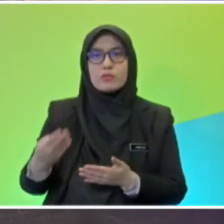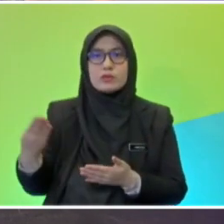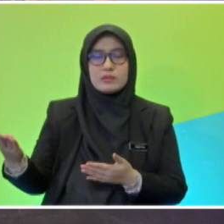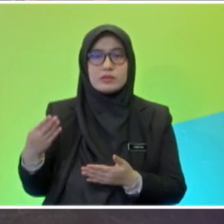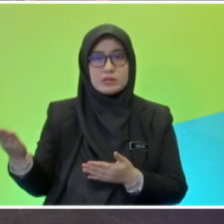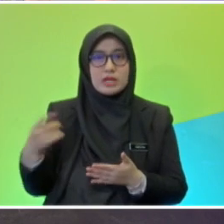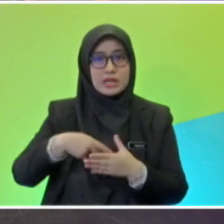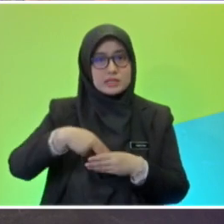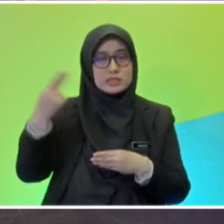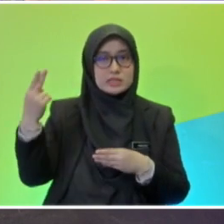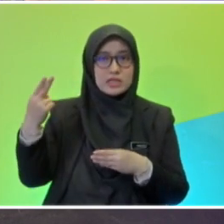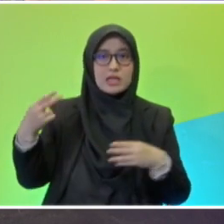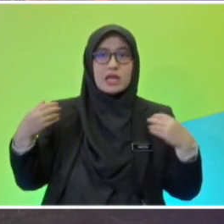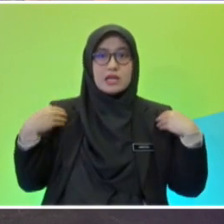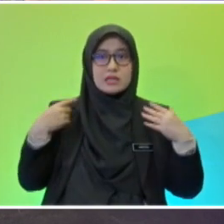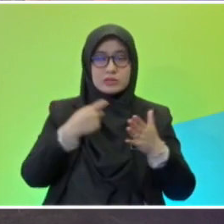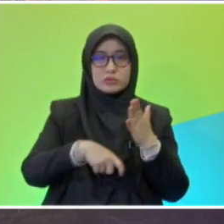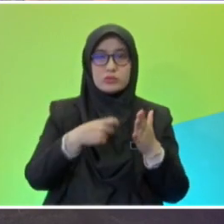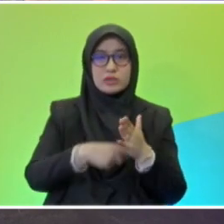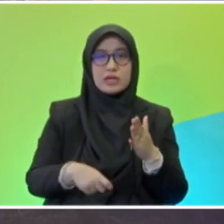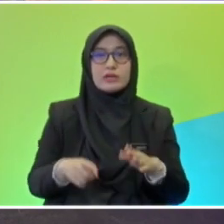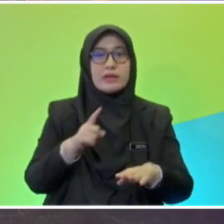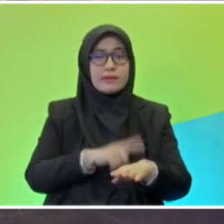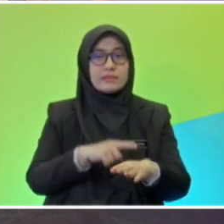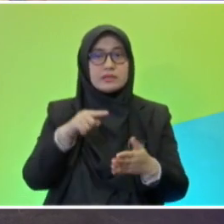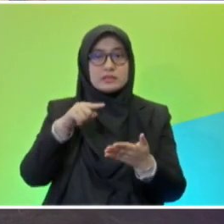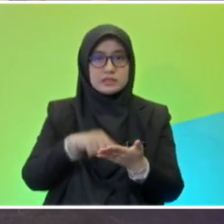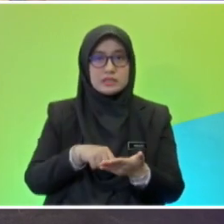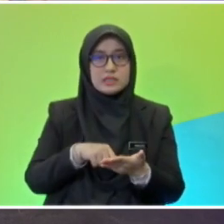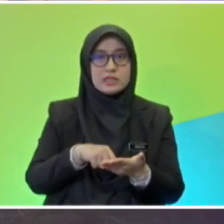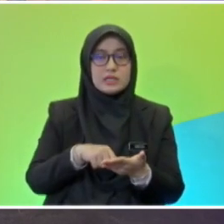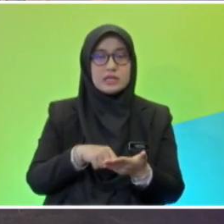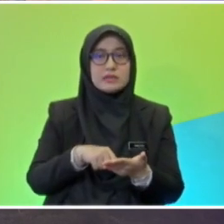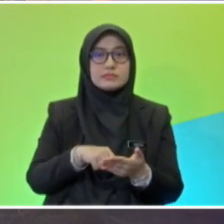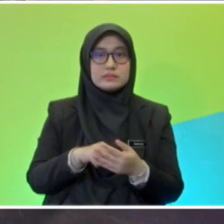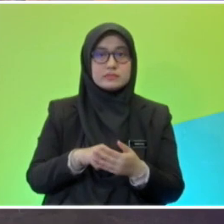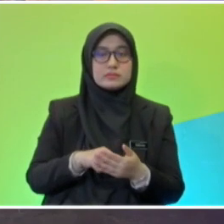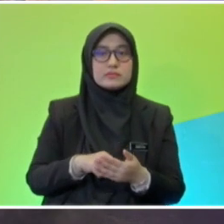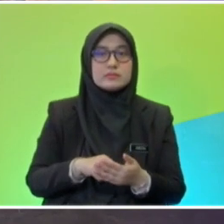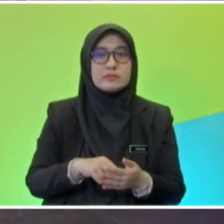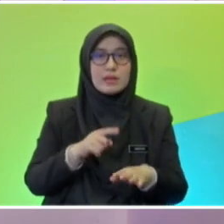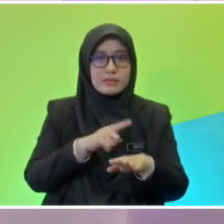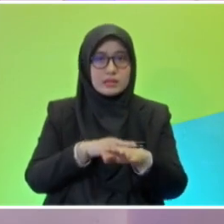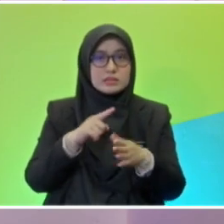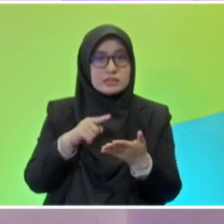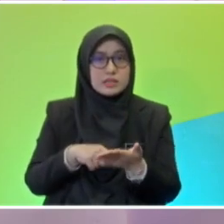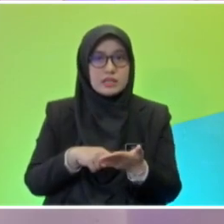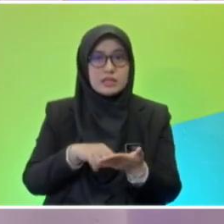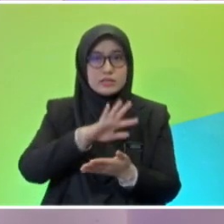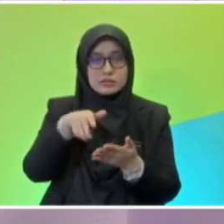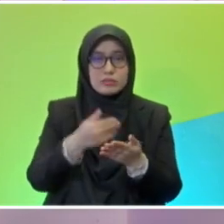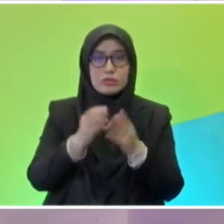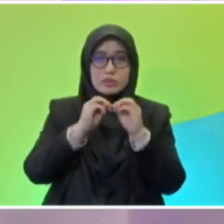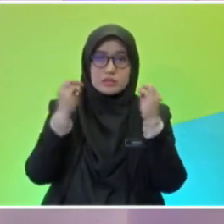Coba kita paham ketika ini masyarakat mungkin menjalankan dalam keadaan untuk mungkin terima kasih dan mungkin